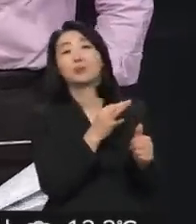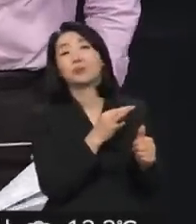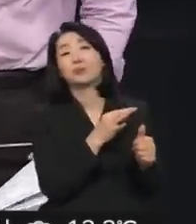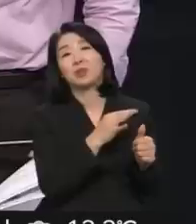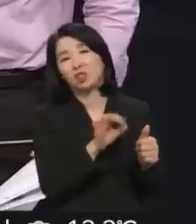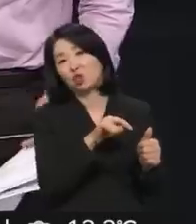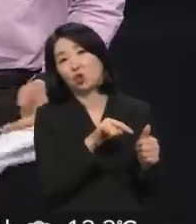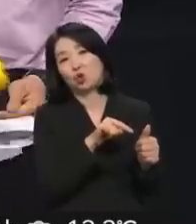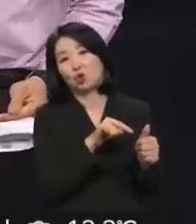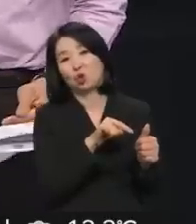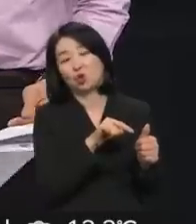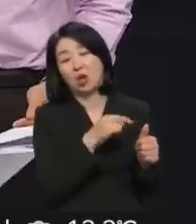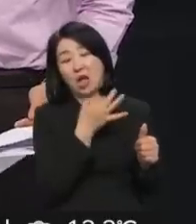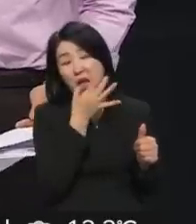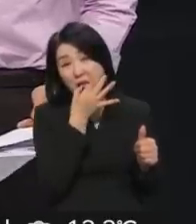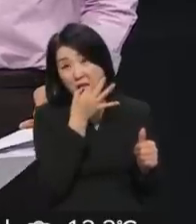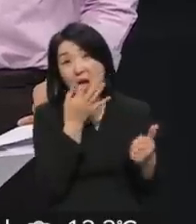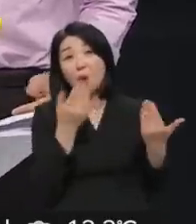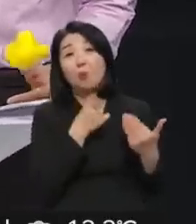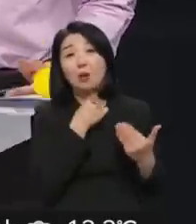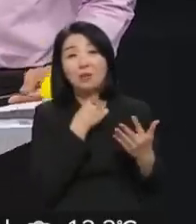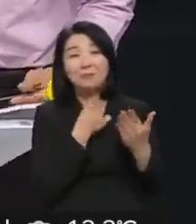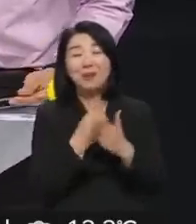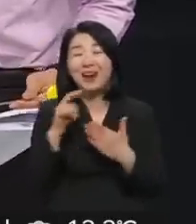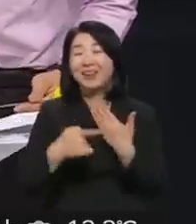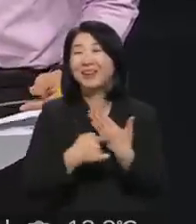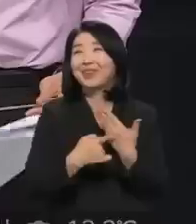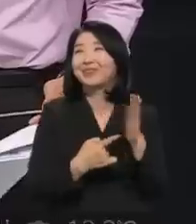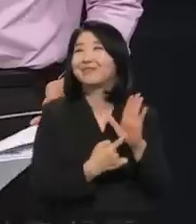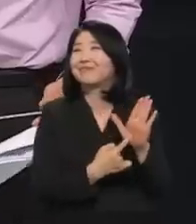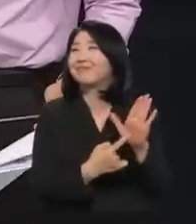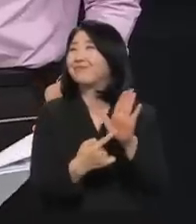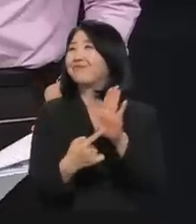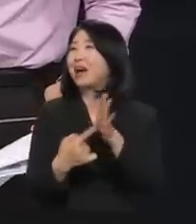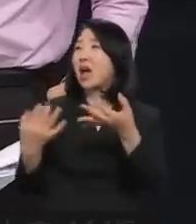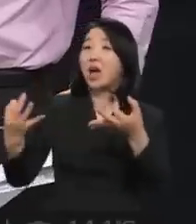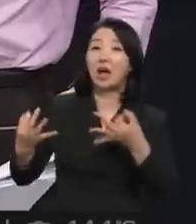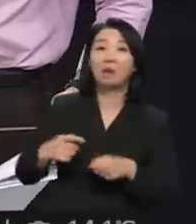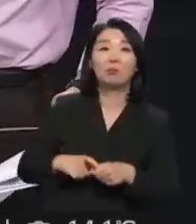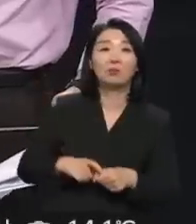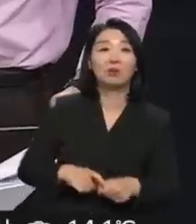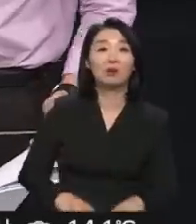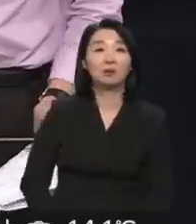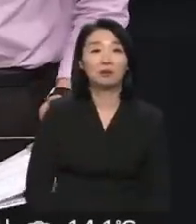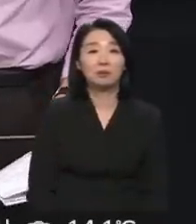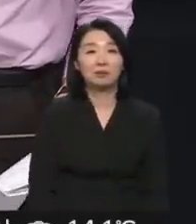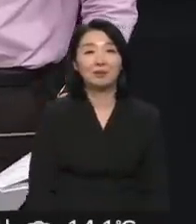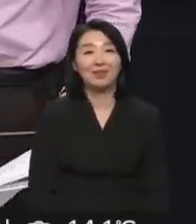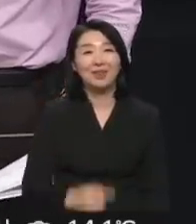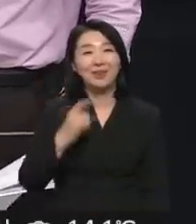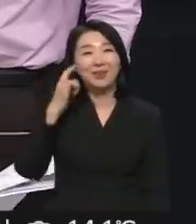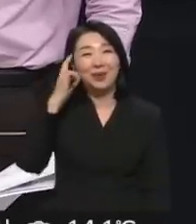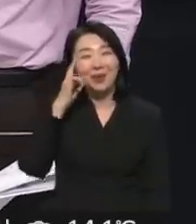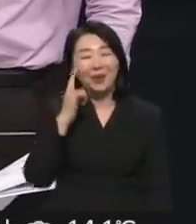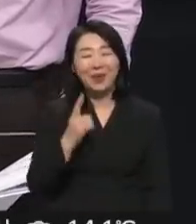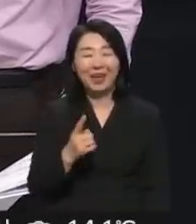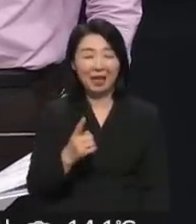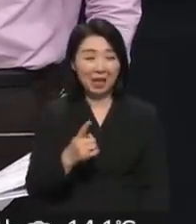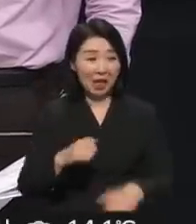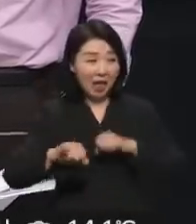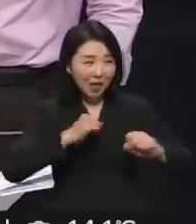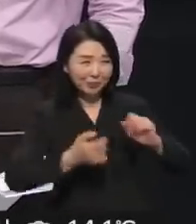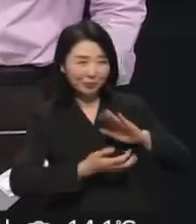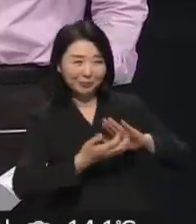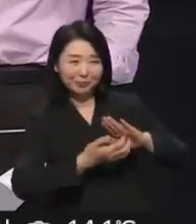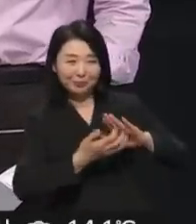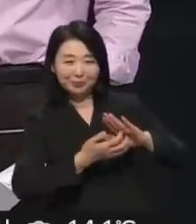것으로 봤습니다. 뭐 하나라도 겉으로 드러날 만한 치적을 쌓을 목적이었다는 건데요. 한마디로 계산된 행동이었다고